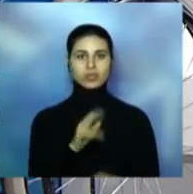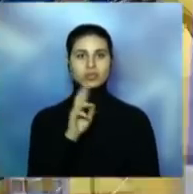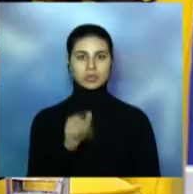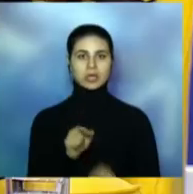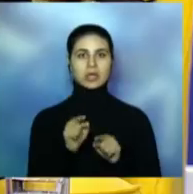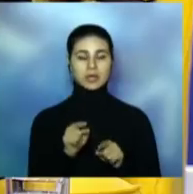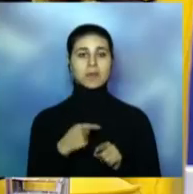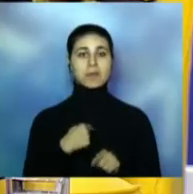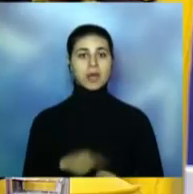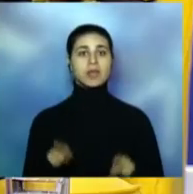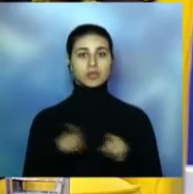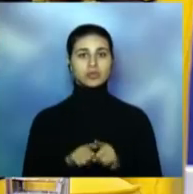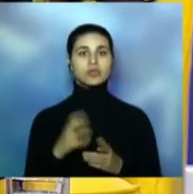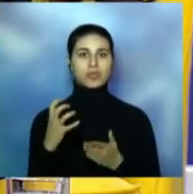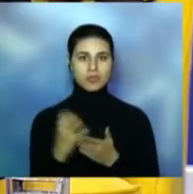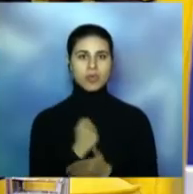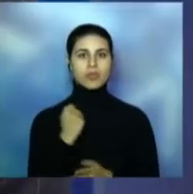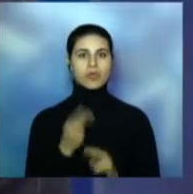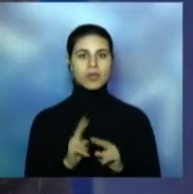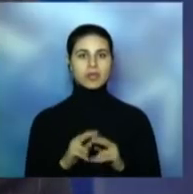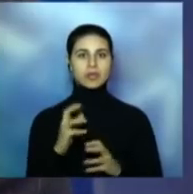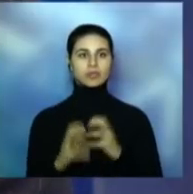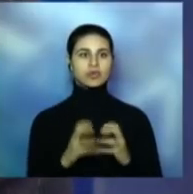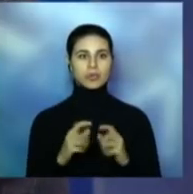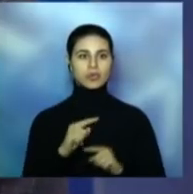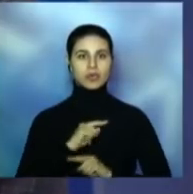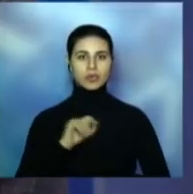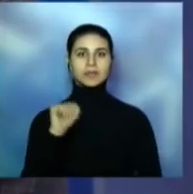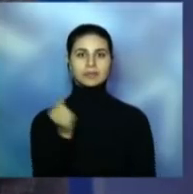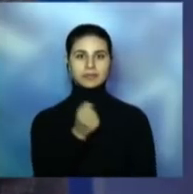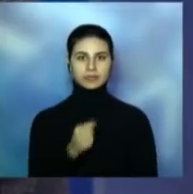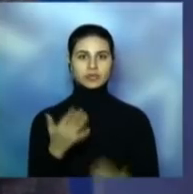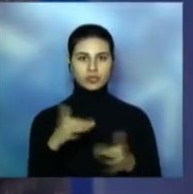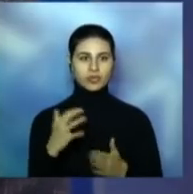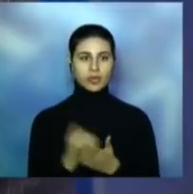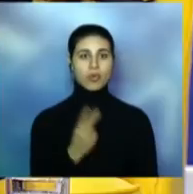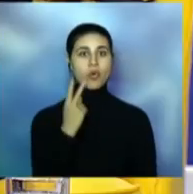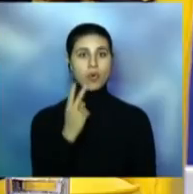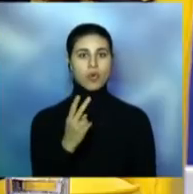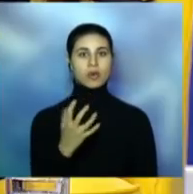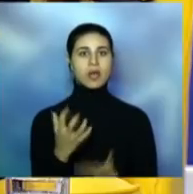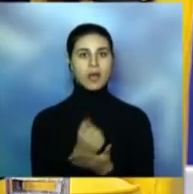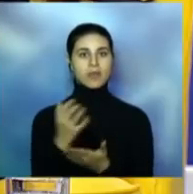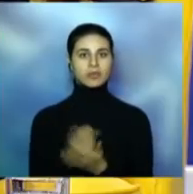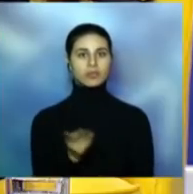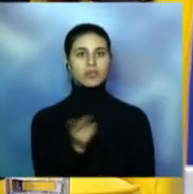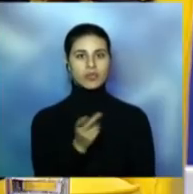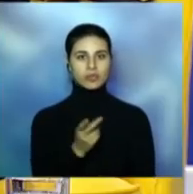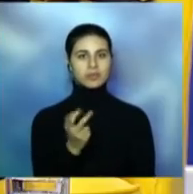იქნა მეც მოვიპოვე ტიტული მსოფლიო ჩემპიონის ხმლით ფარიკაობაში და რა ორი მსოფლიო ჩემპიონი ყავს ახლა